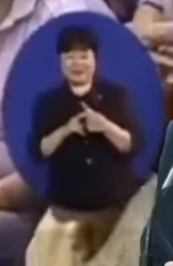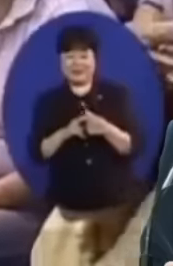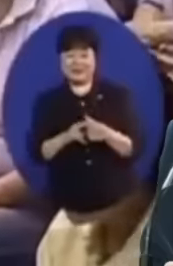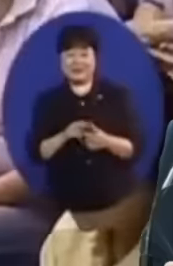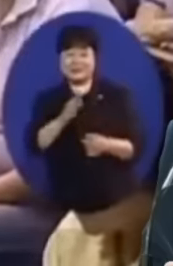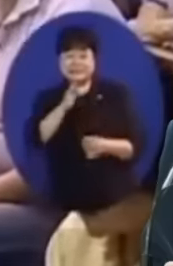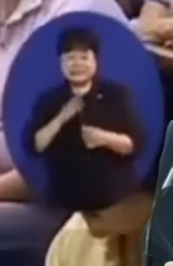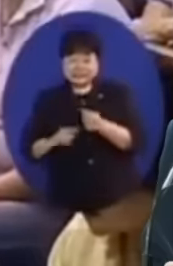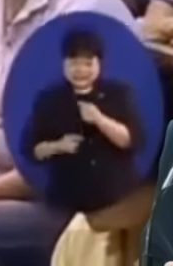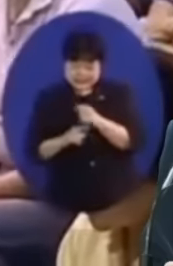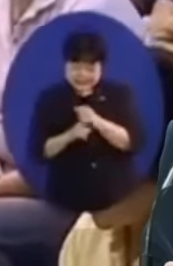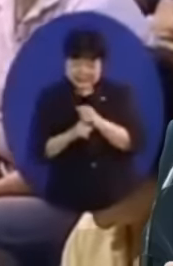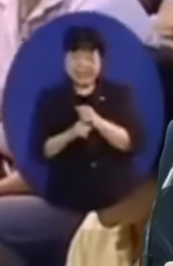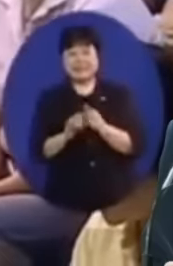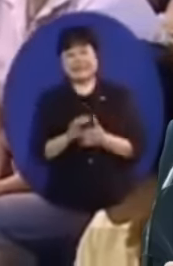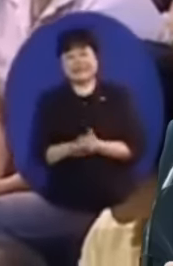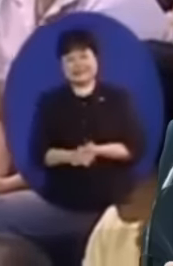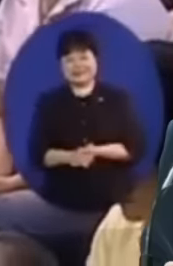진실함이 아니라